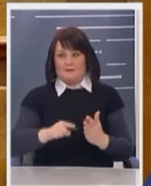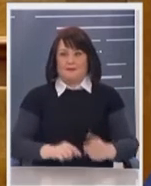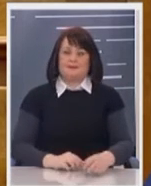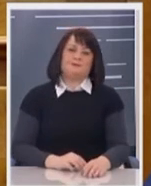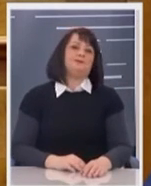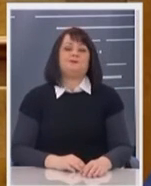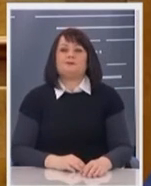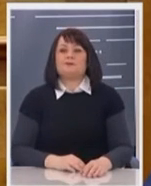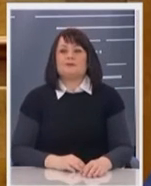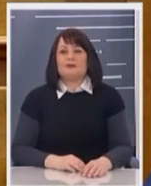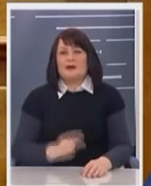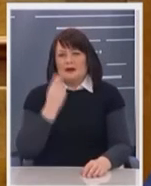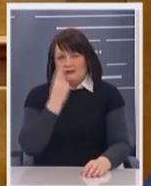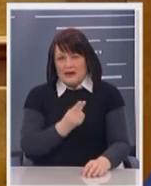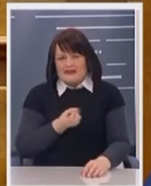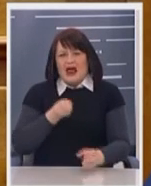Οι αριθμοί μιλάνε από μόνοι τους.